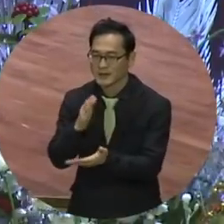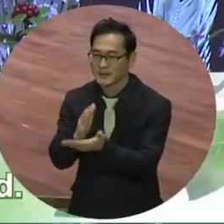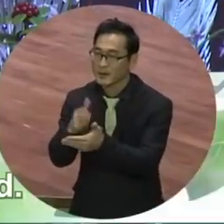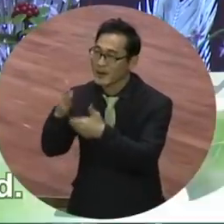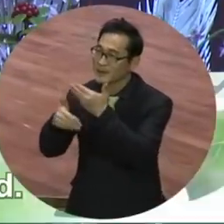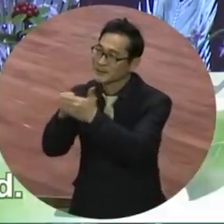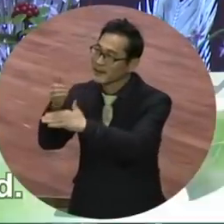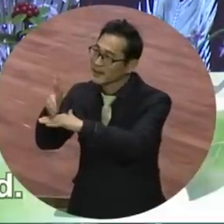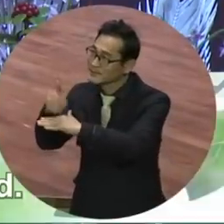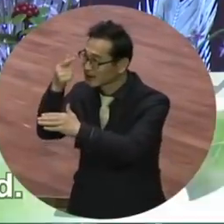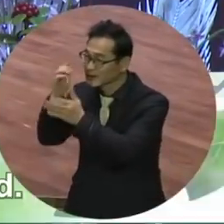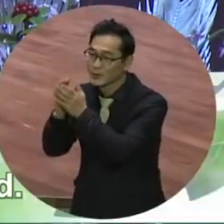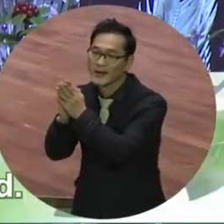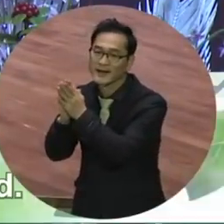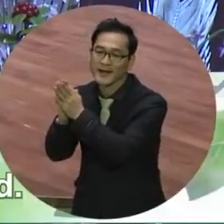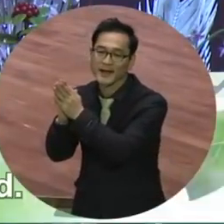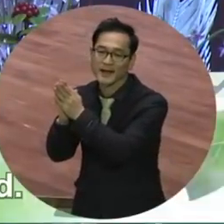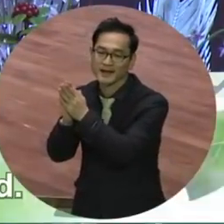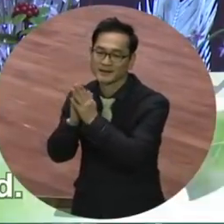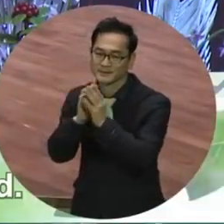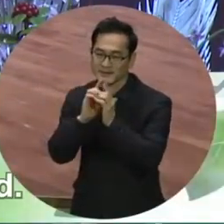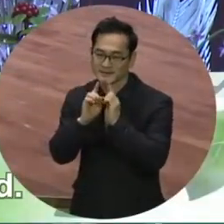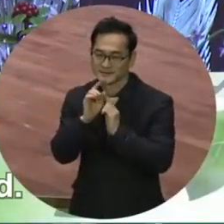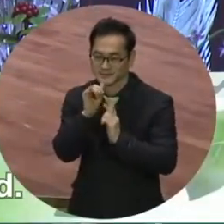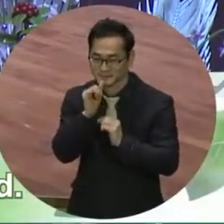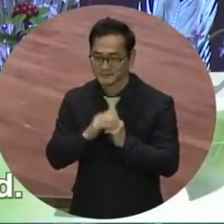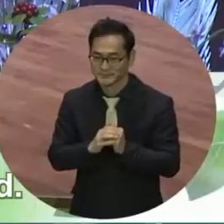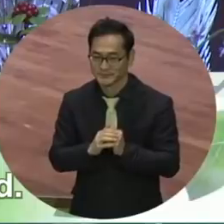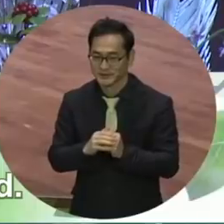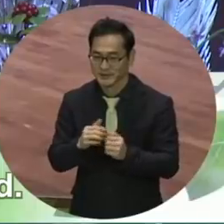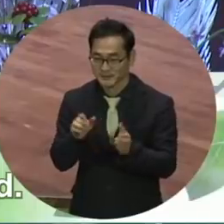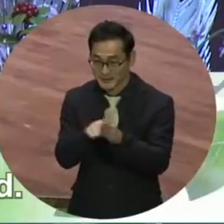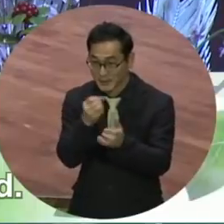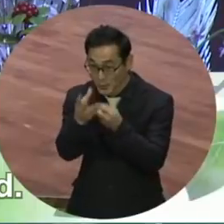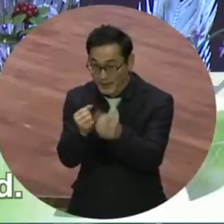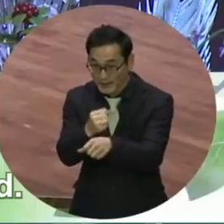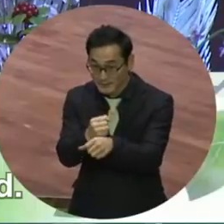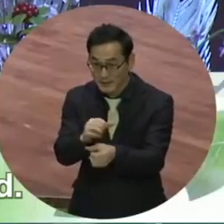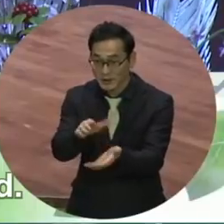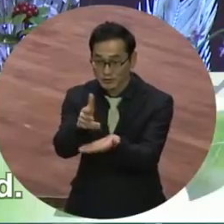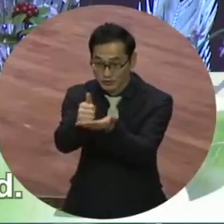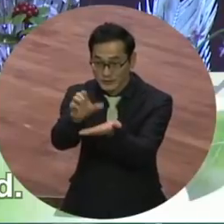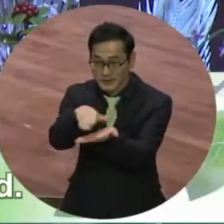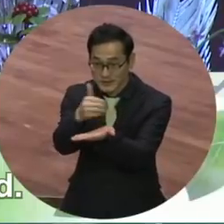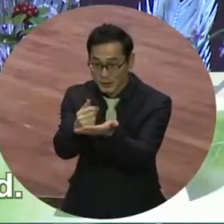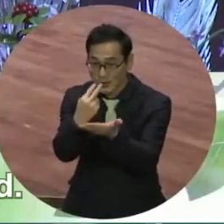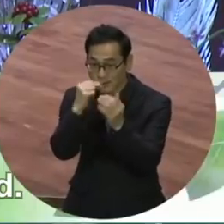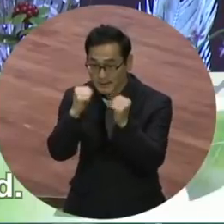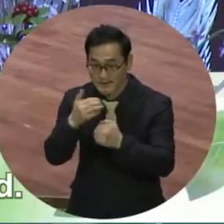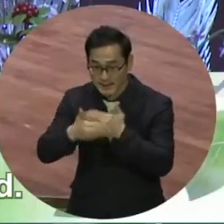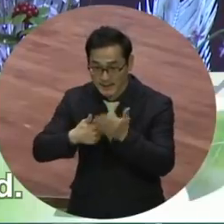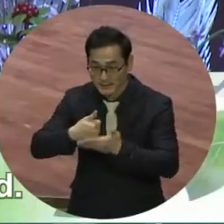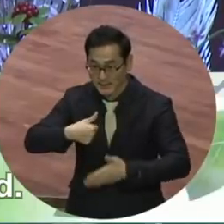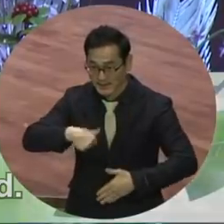신앙 고백합니다. 주는 그리스도시요 살아계신 하나님의 아들이십니다.